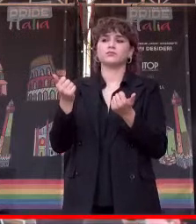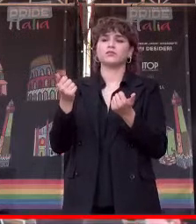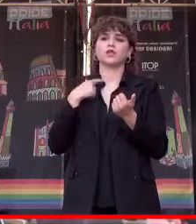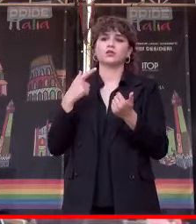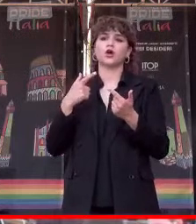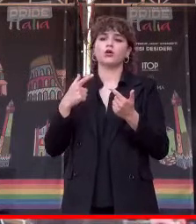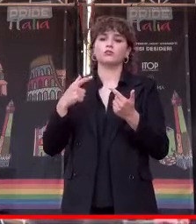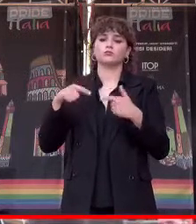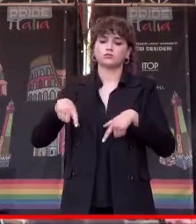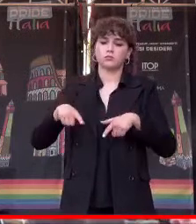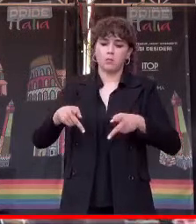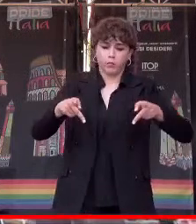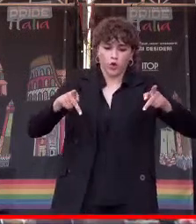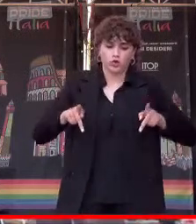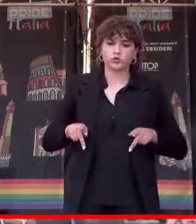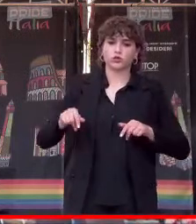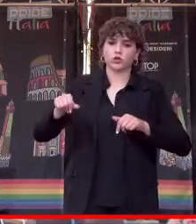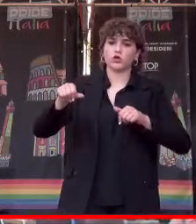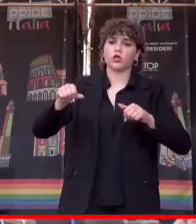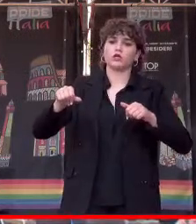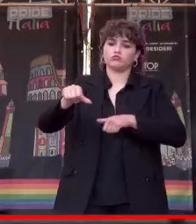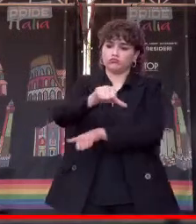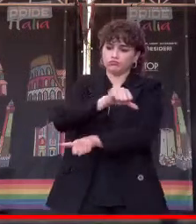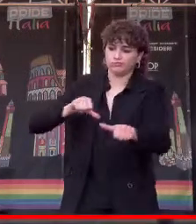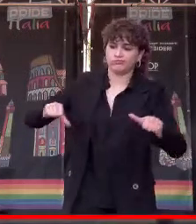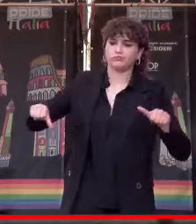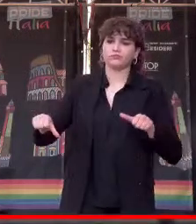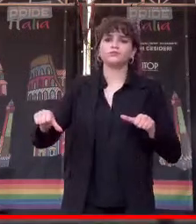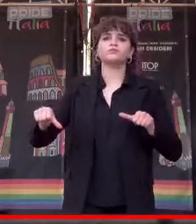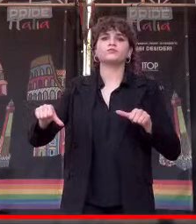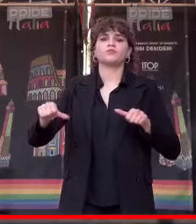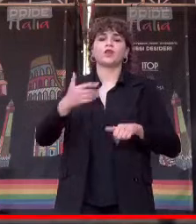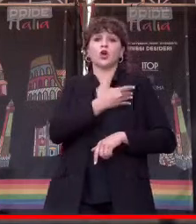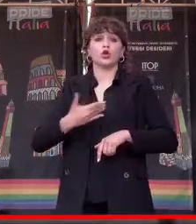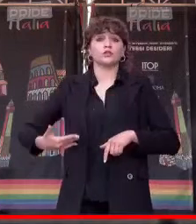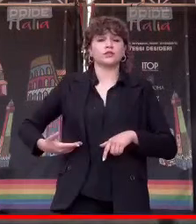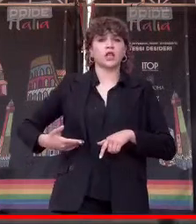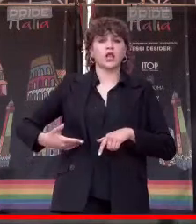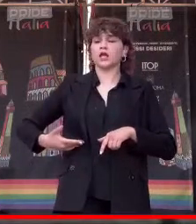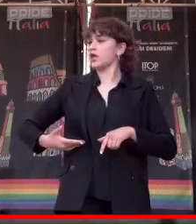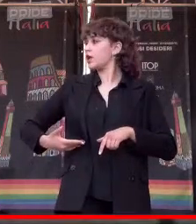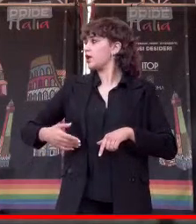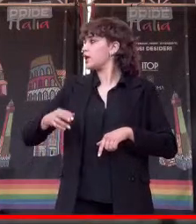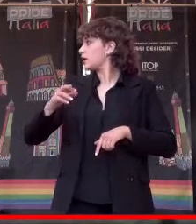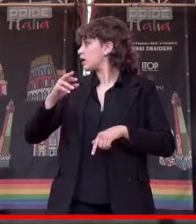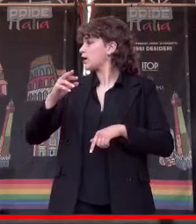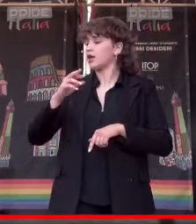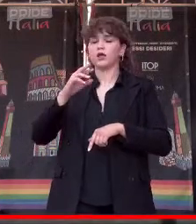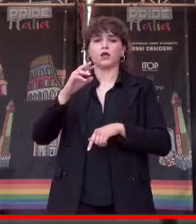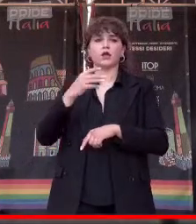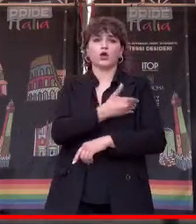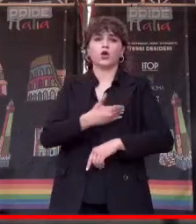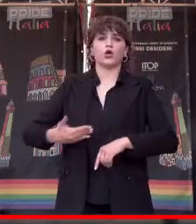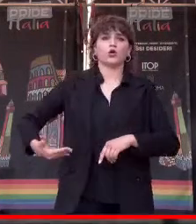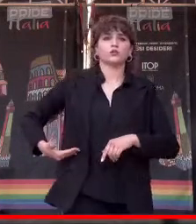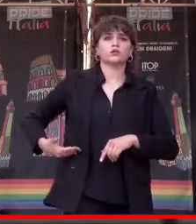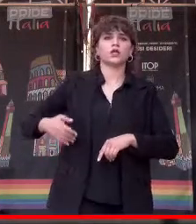poltrone. Invitiamo Emiliano Orlandi. Abbiamo perso un consigliere regionale. E ci presentiamo un presidente di